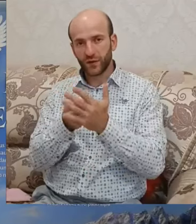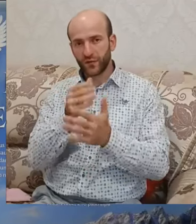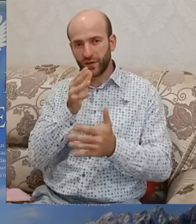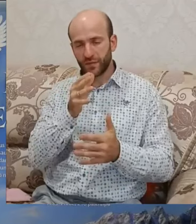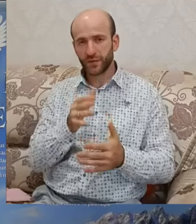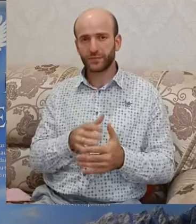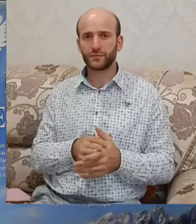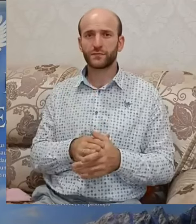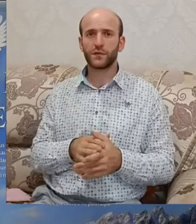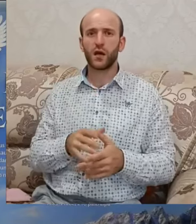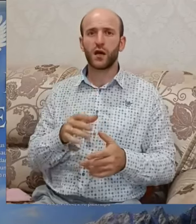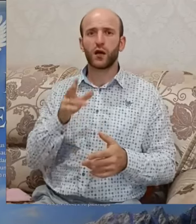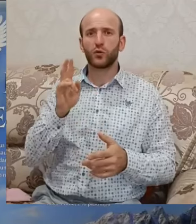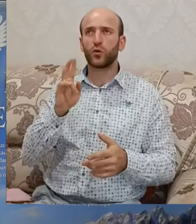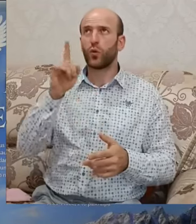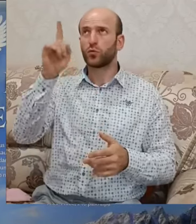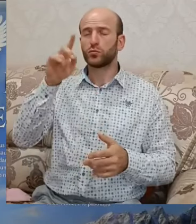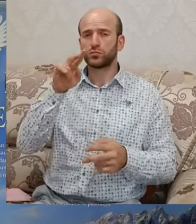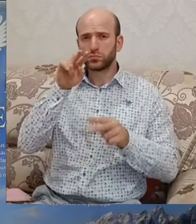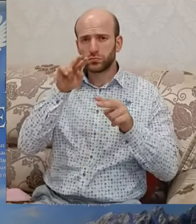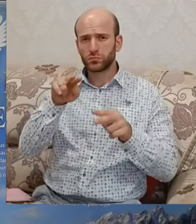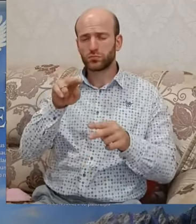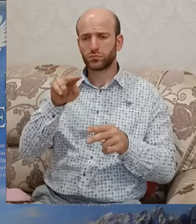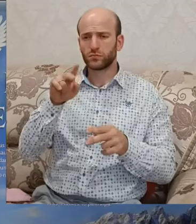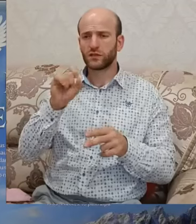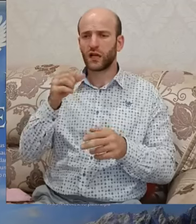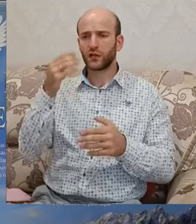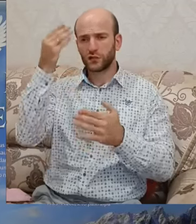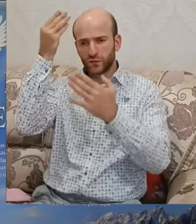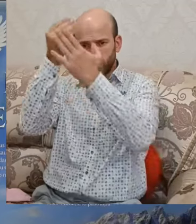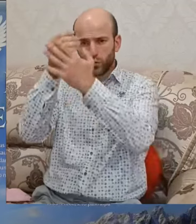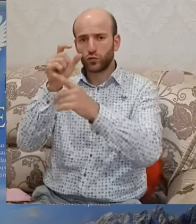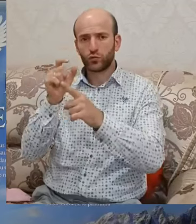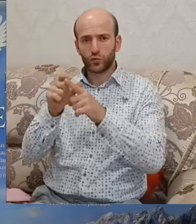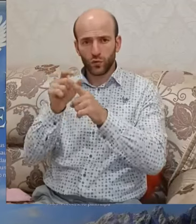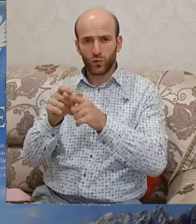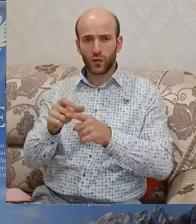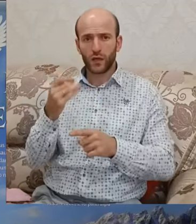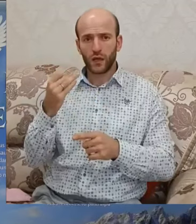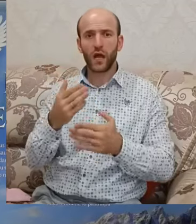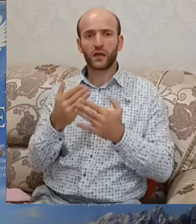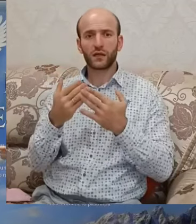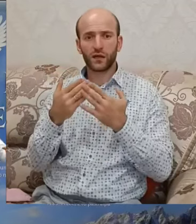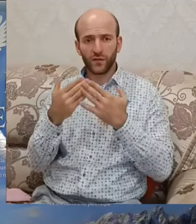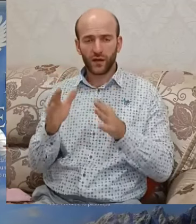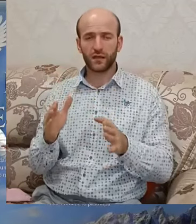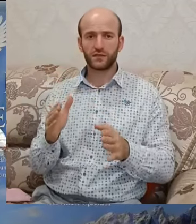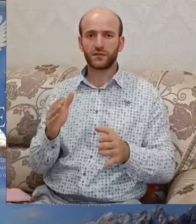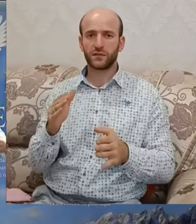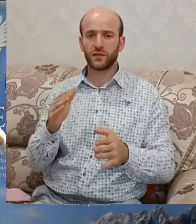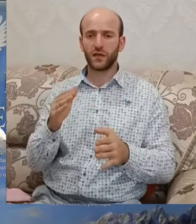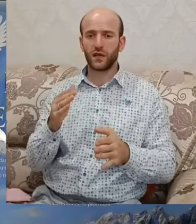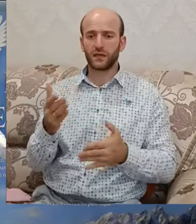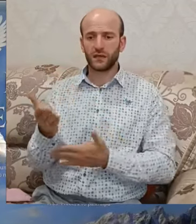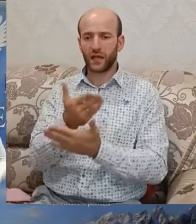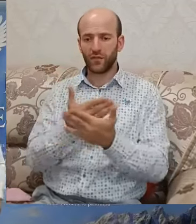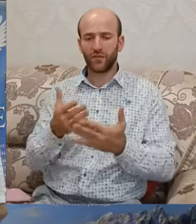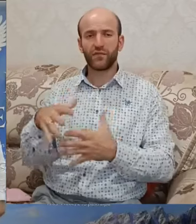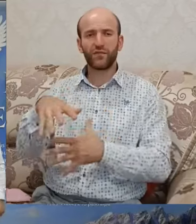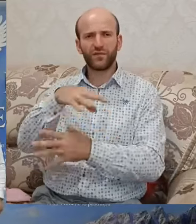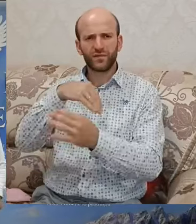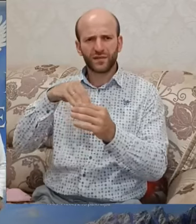stebi savo žodį. Который наблюдает за своим словом. Yra atveriamas. Открывается. Visoj pilnatvėj. Во всей полноте. Мумисе.